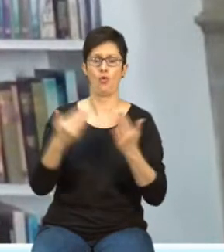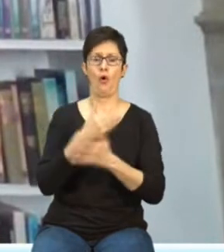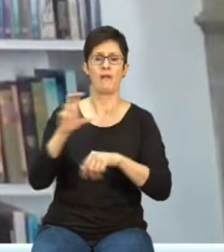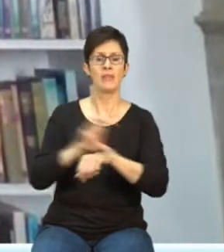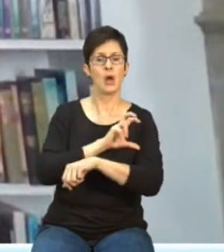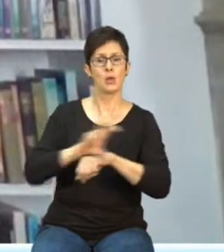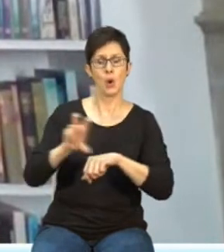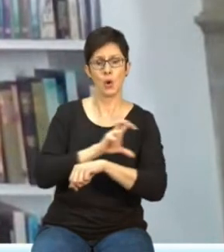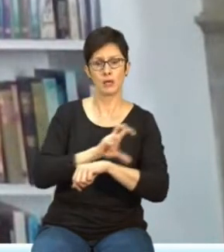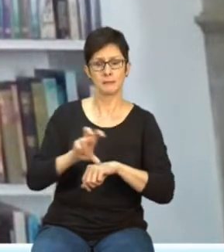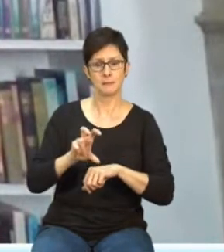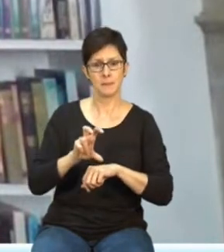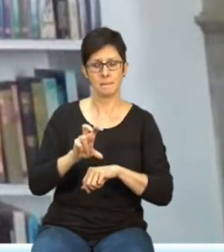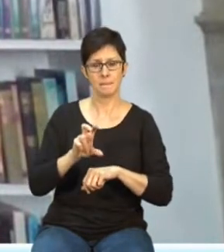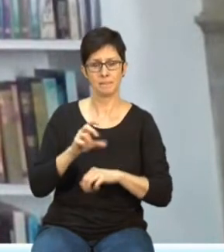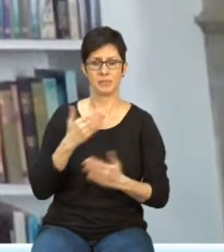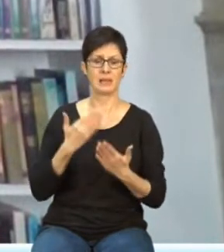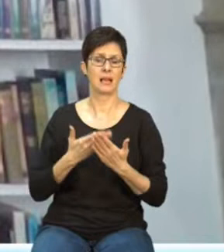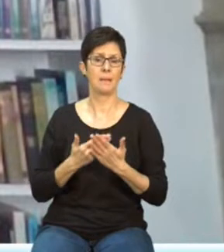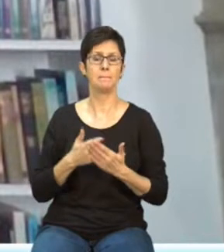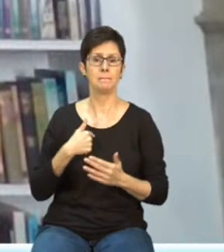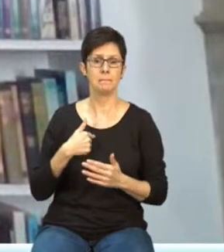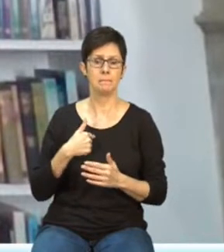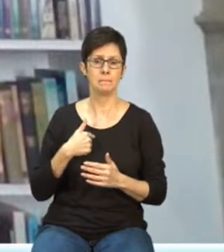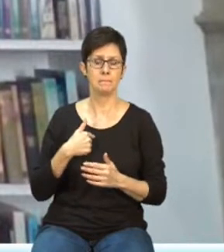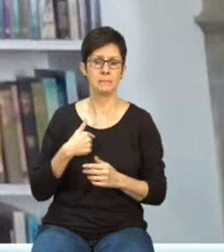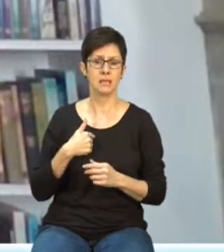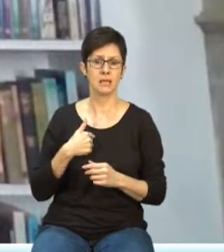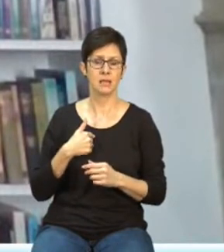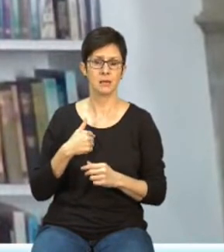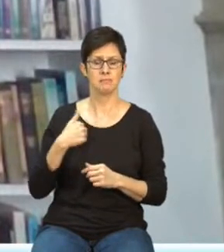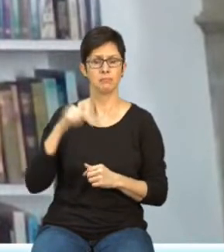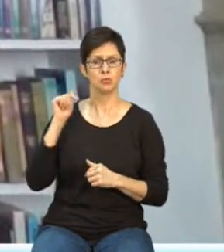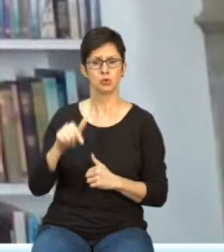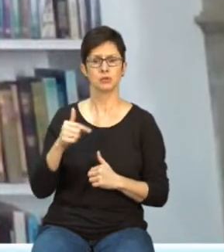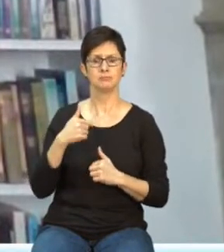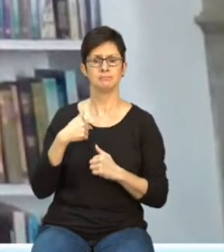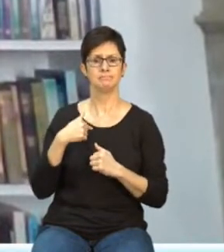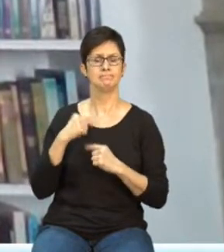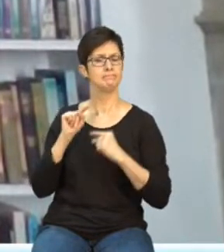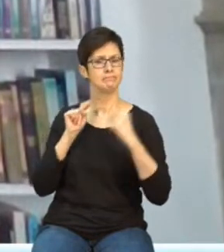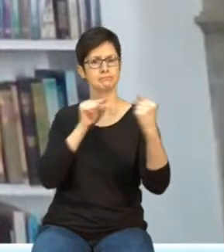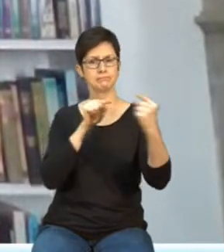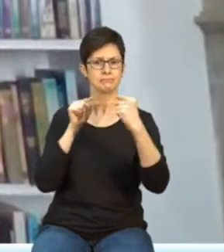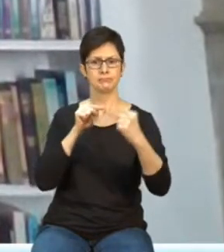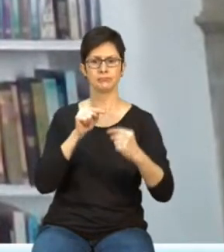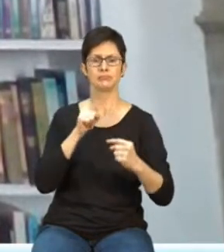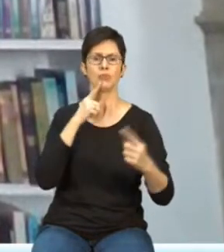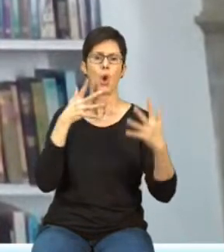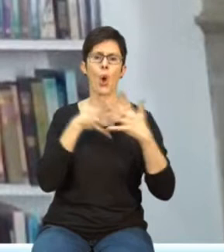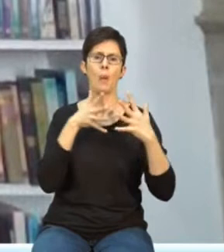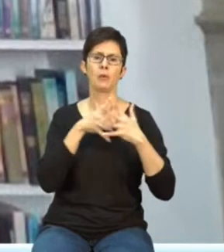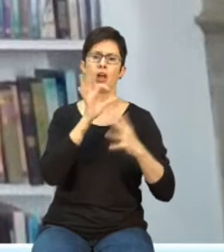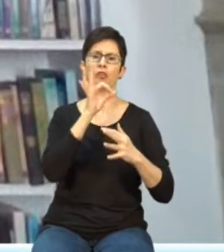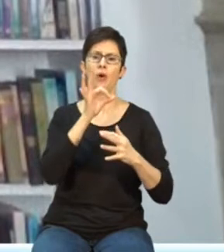a zatem musimy toczyć się czy wchodzić w dialog z opinią publicznym opinią publiczną